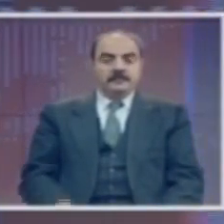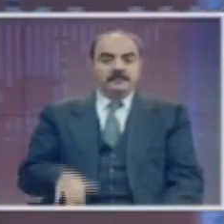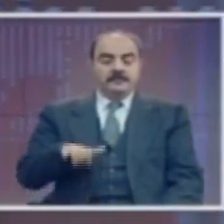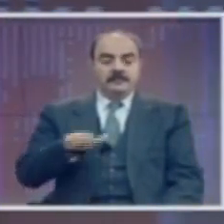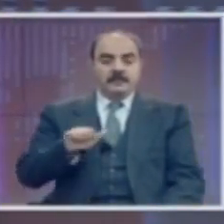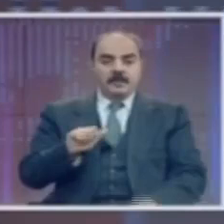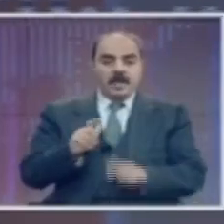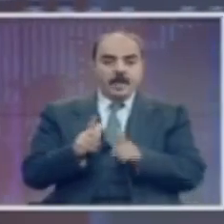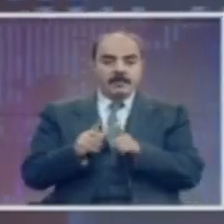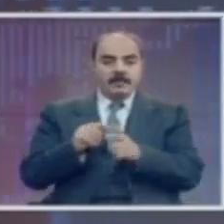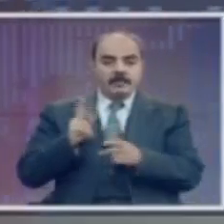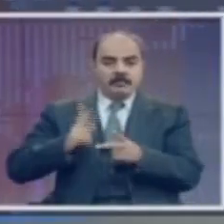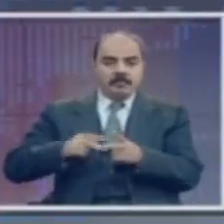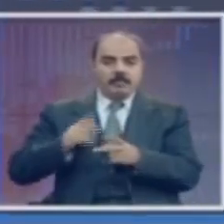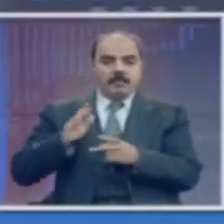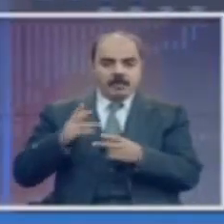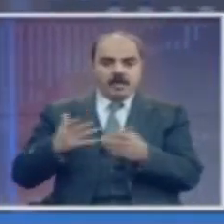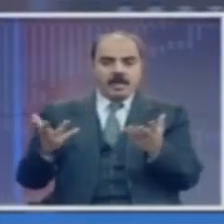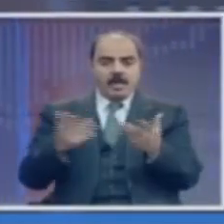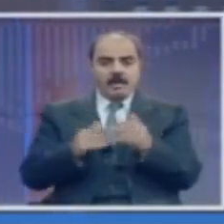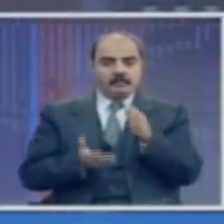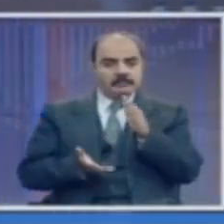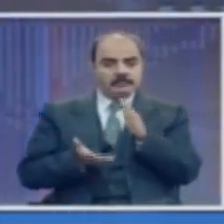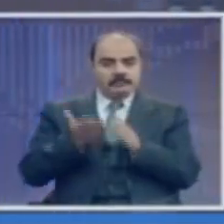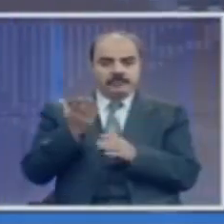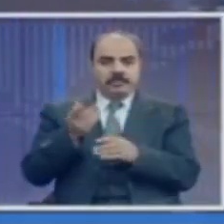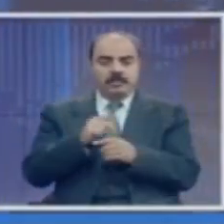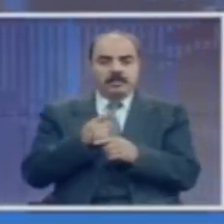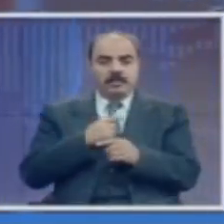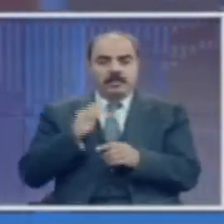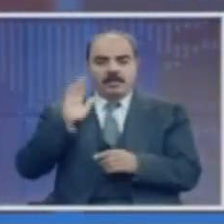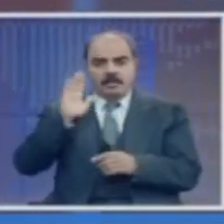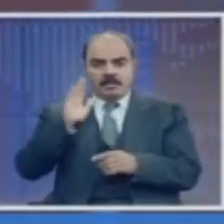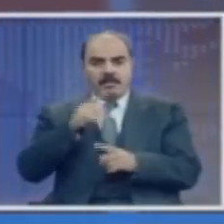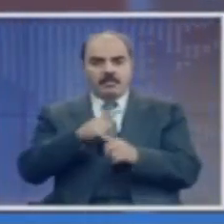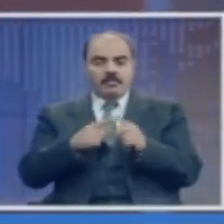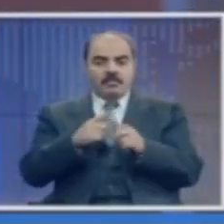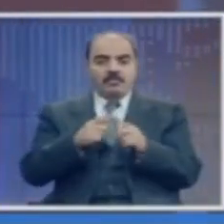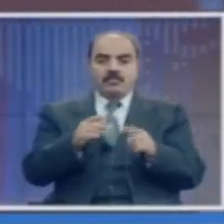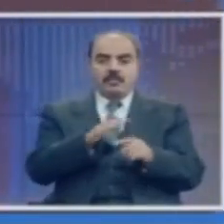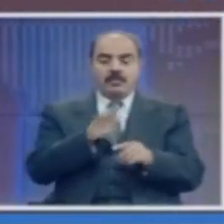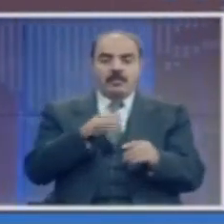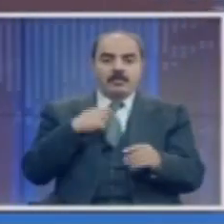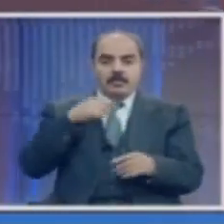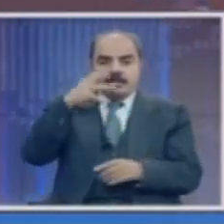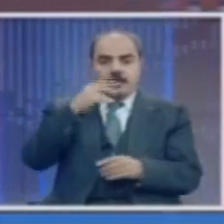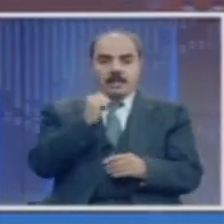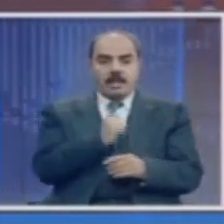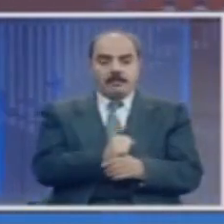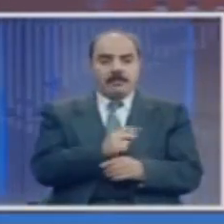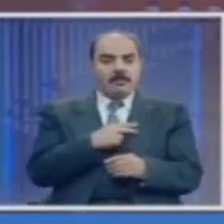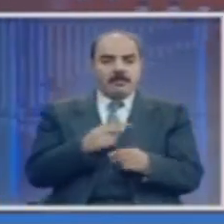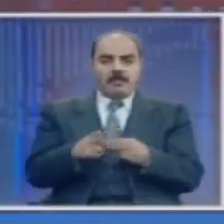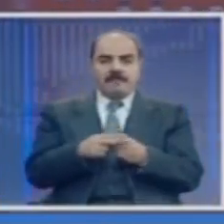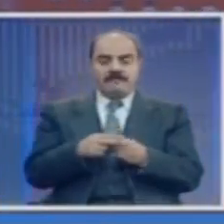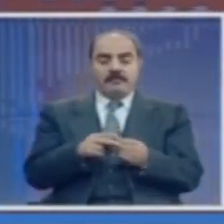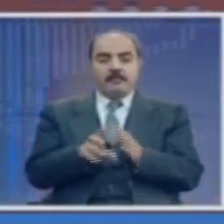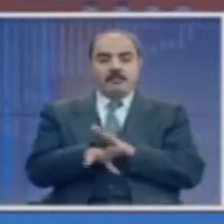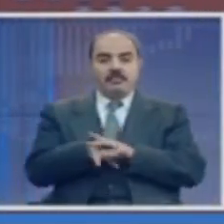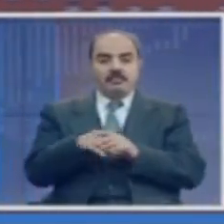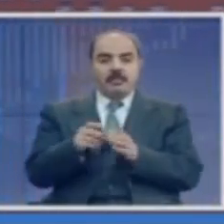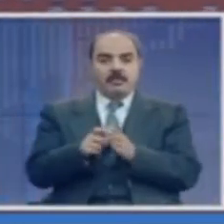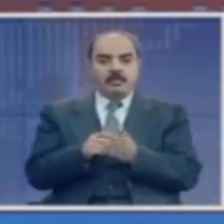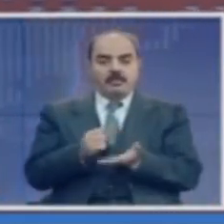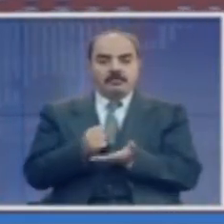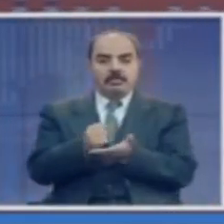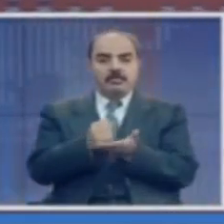صوت مجلس النواب الأمريكي بتجاوز حق النقد الفيتو الذي استخدمه الرئيس دونالد ترامب لرفض مشروع